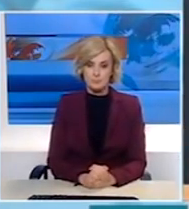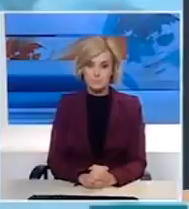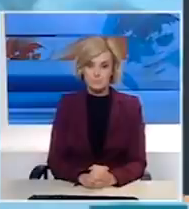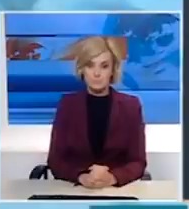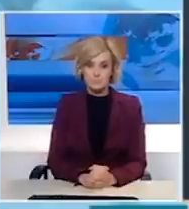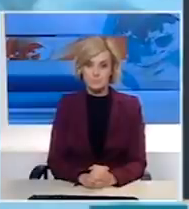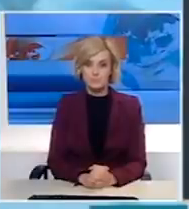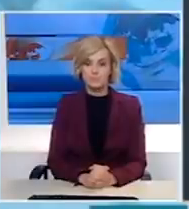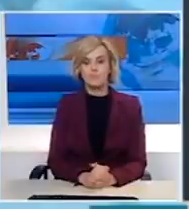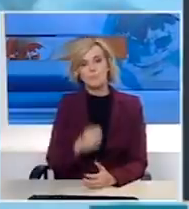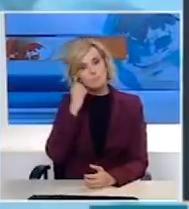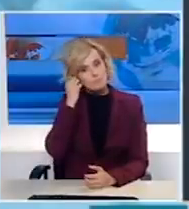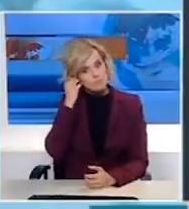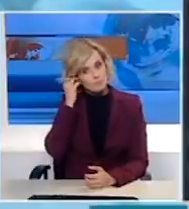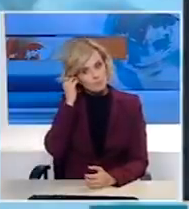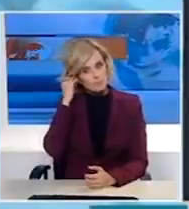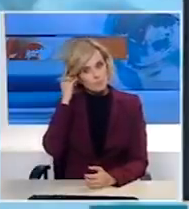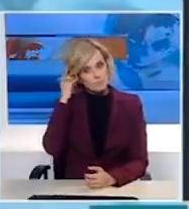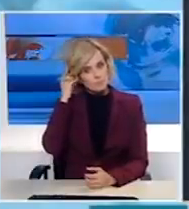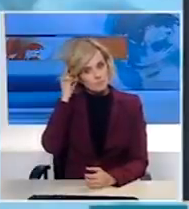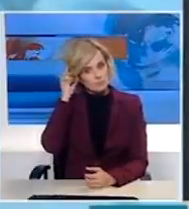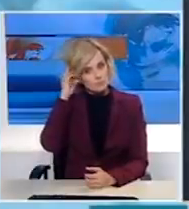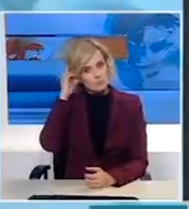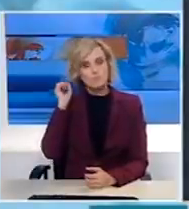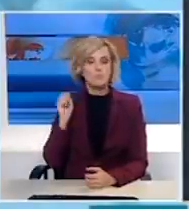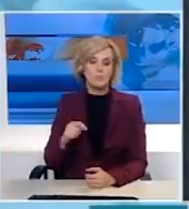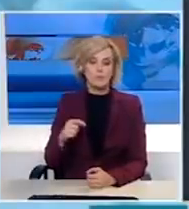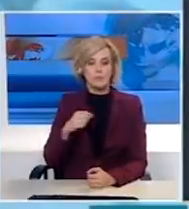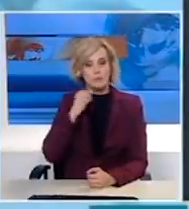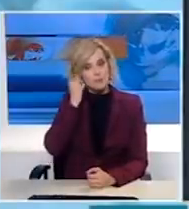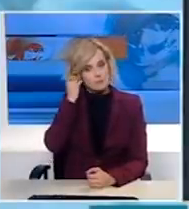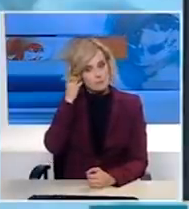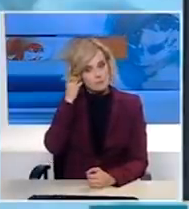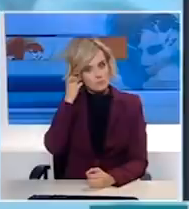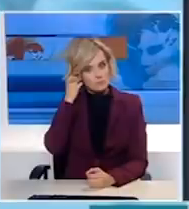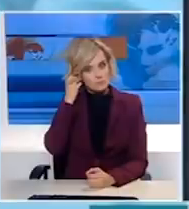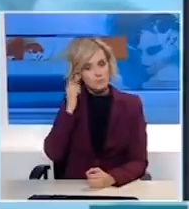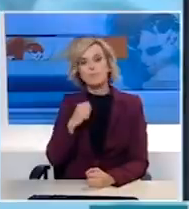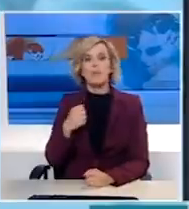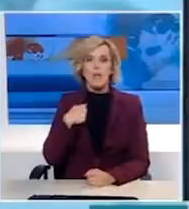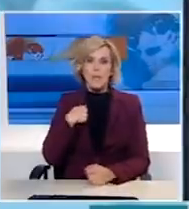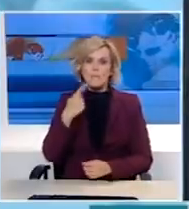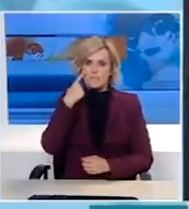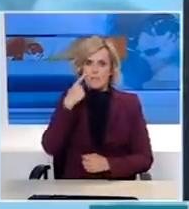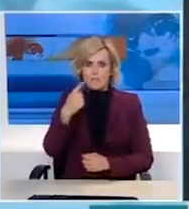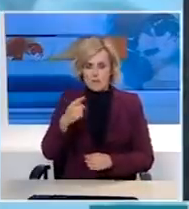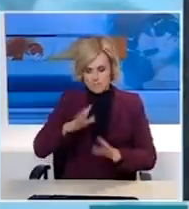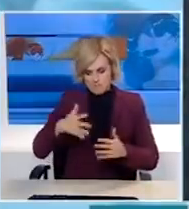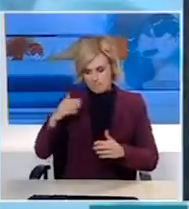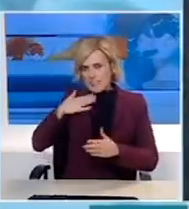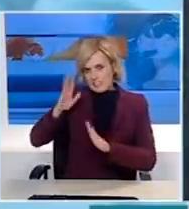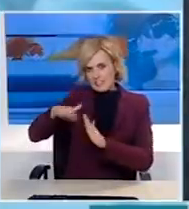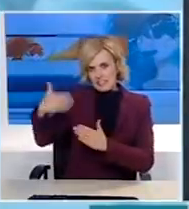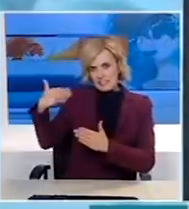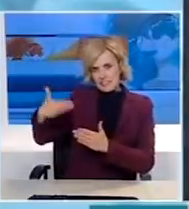Νομίζω είναι σαφές σε εμάς τις τελευταίες μέρες ότι υπάρχει αυτό που ονομάζουμε ένα φρένο. Υπάρχει μια